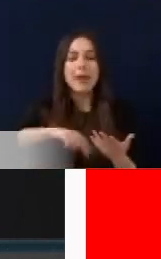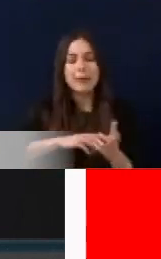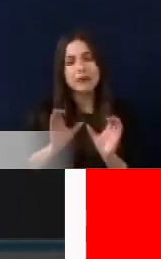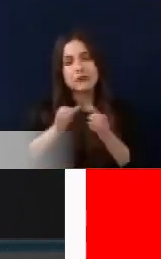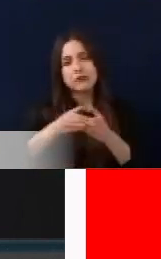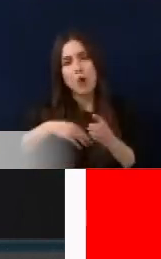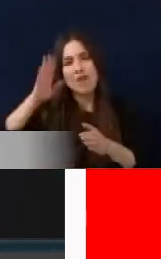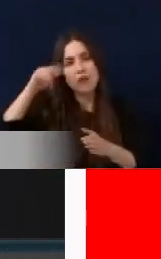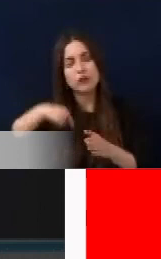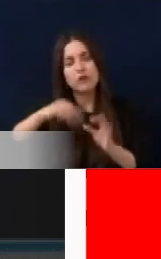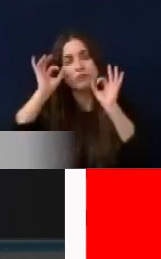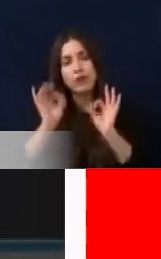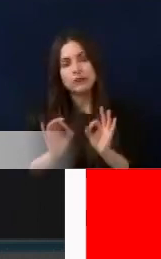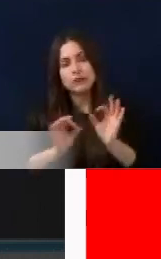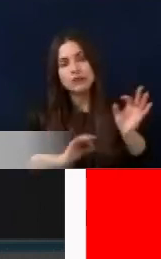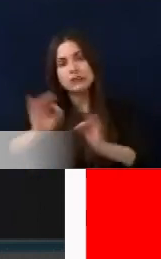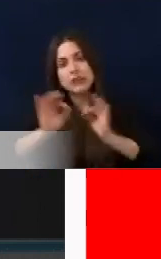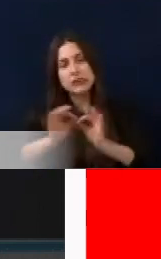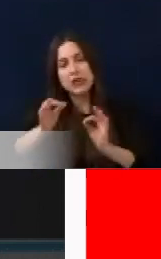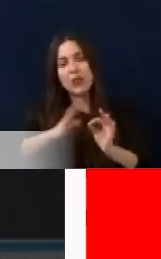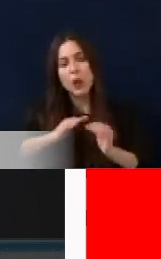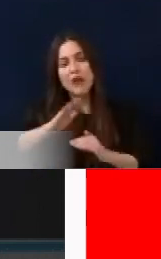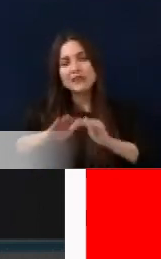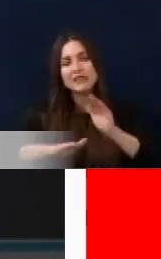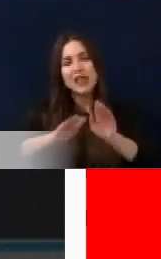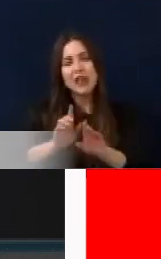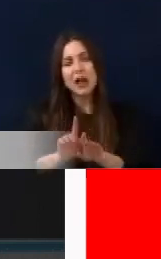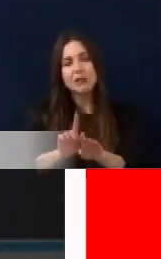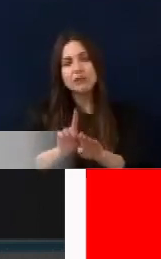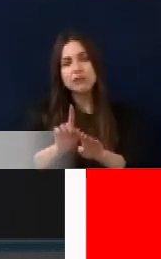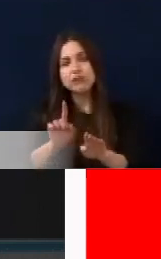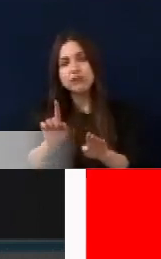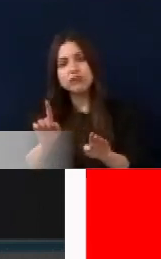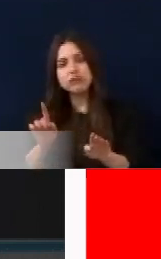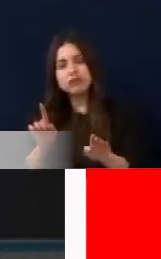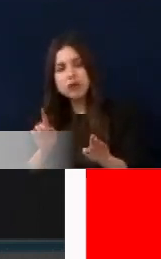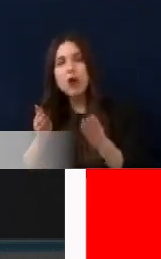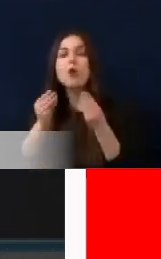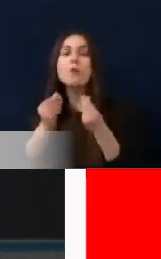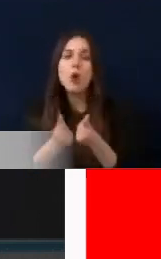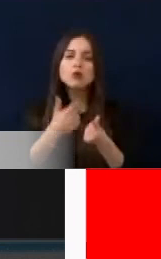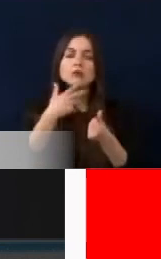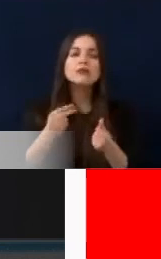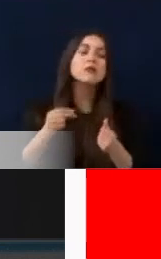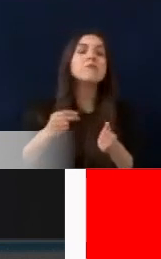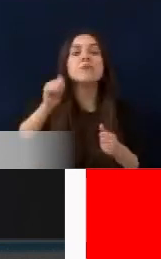είναι σταδιακά να αποστασιοποιείται από τα χρήματα στην αυτοδιοίκηση πρώτου βαθμού,